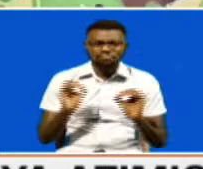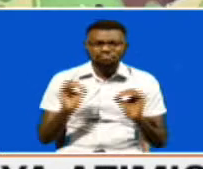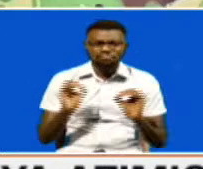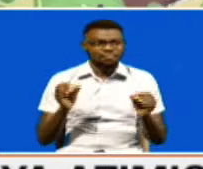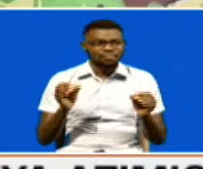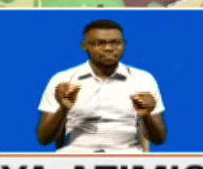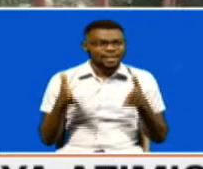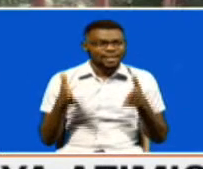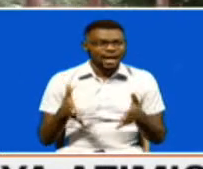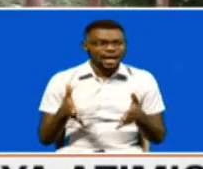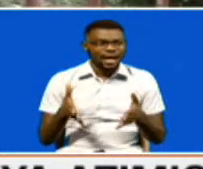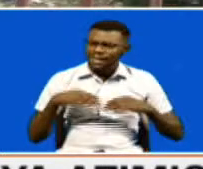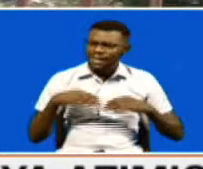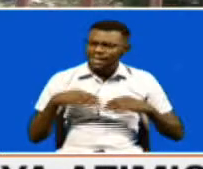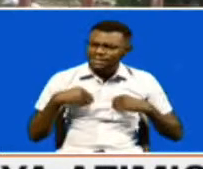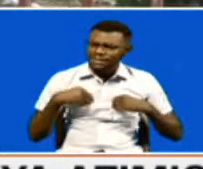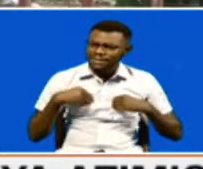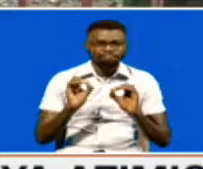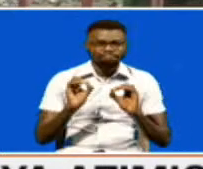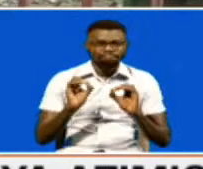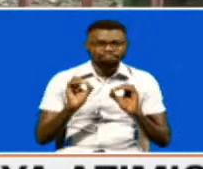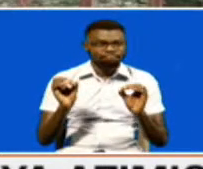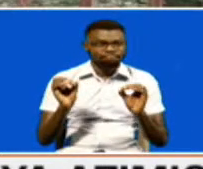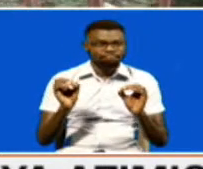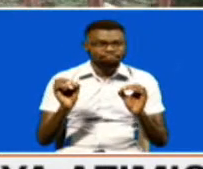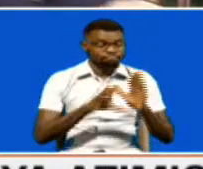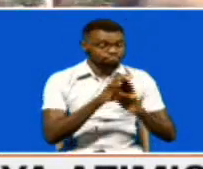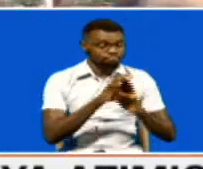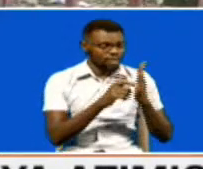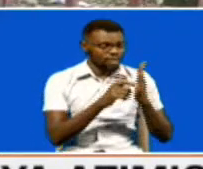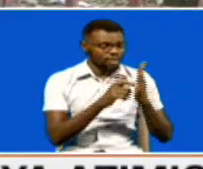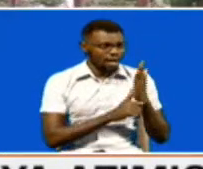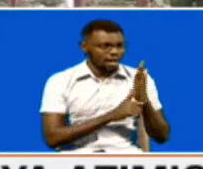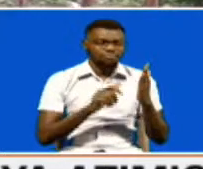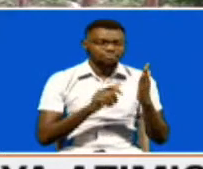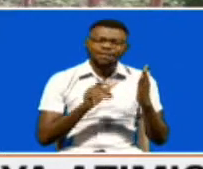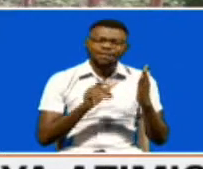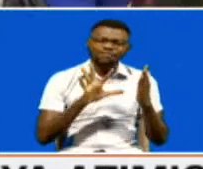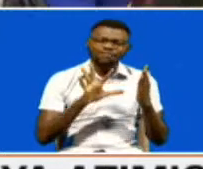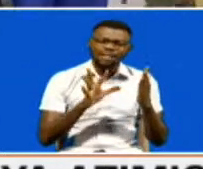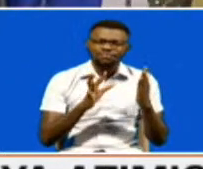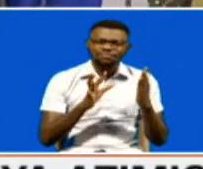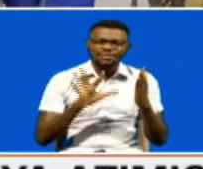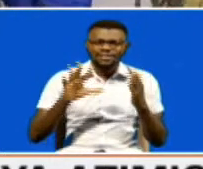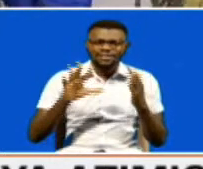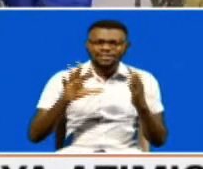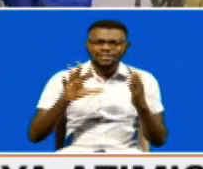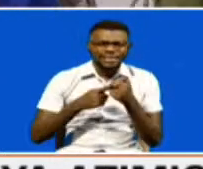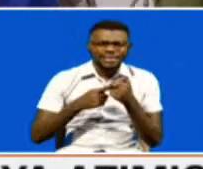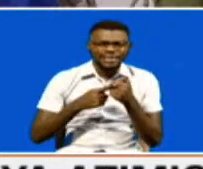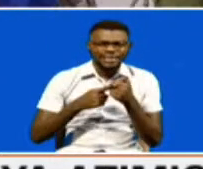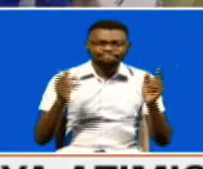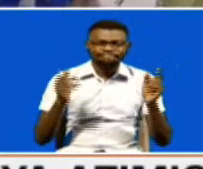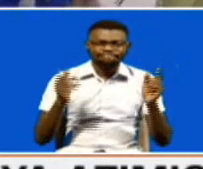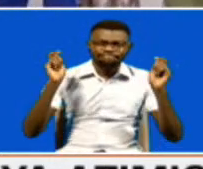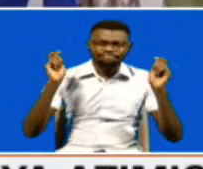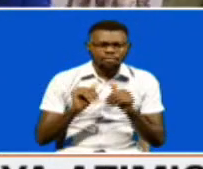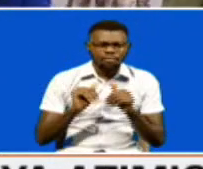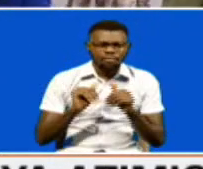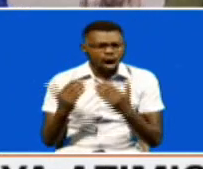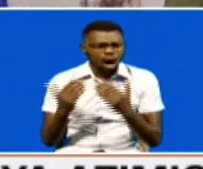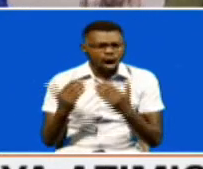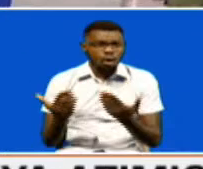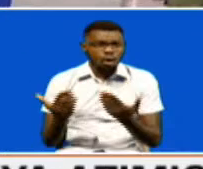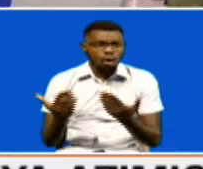their requests were declined. Kupitia katiba, kifungu cha 5 sura ya 56 ya utaratibu wa umma kinasema